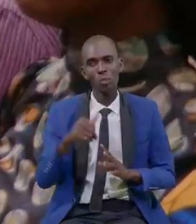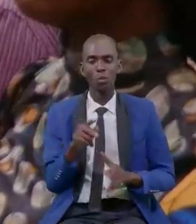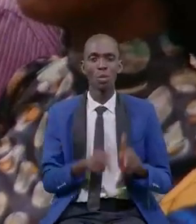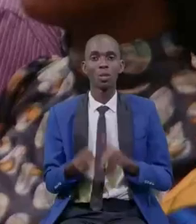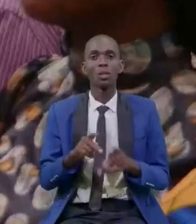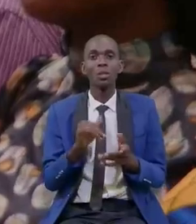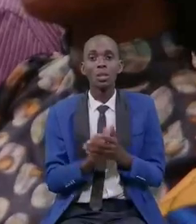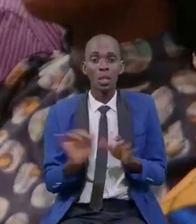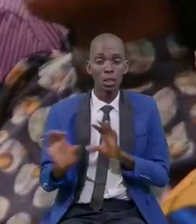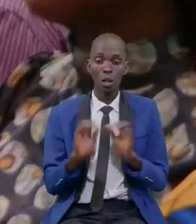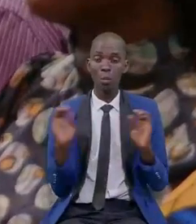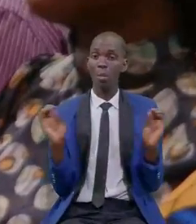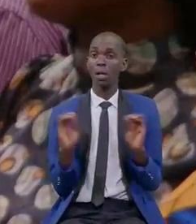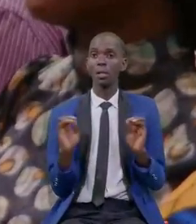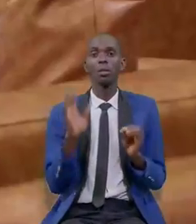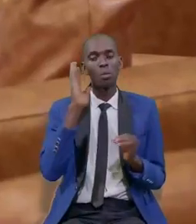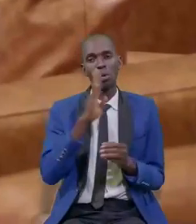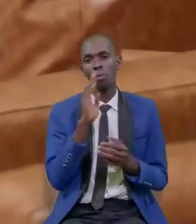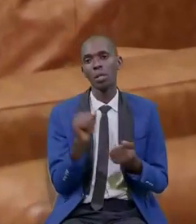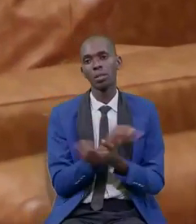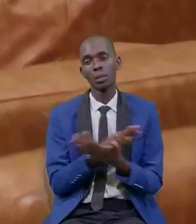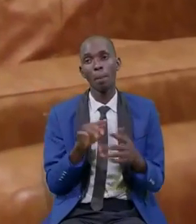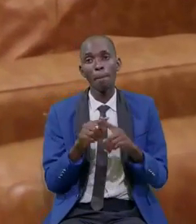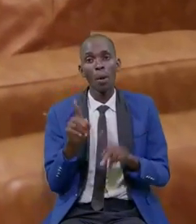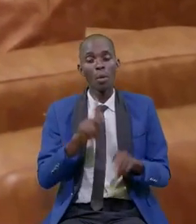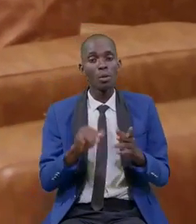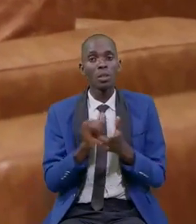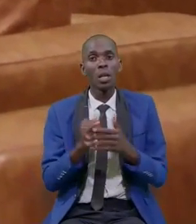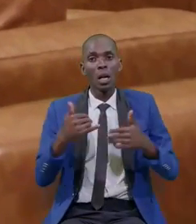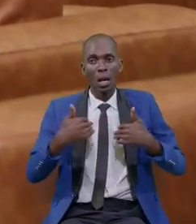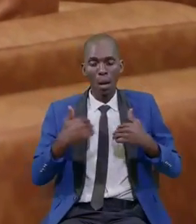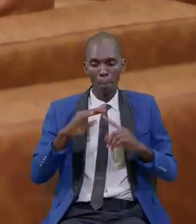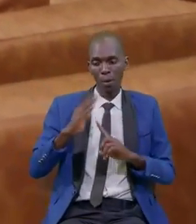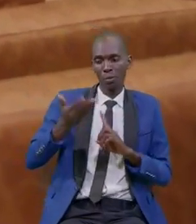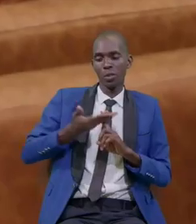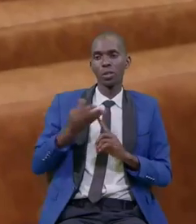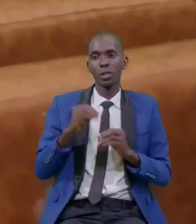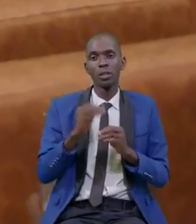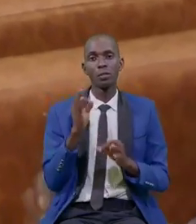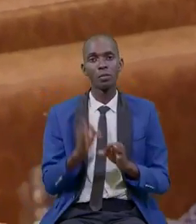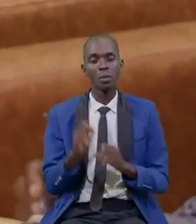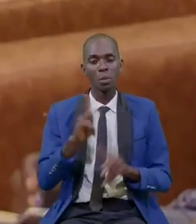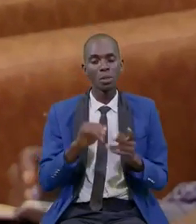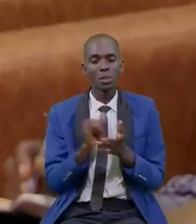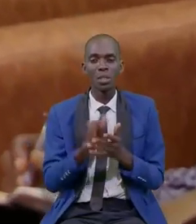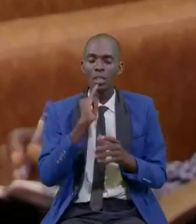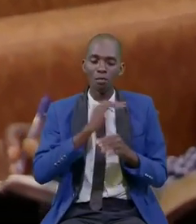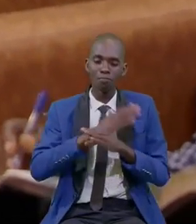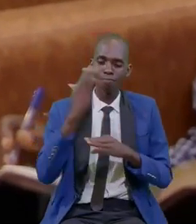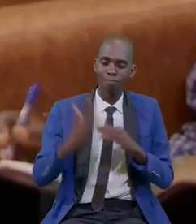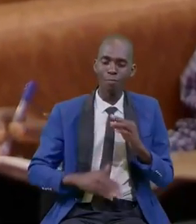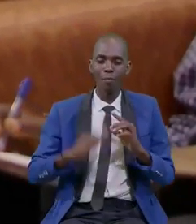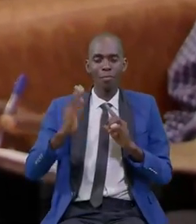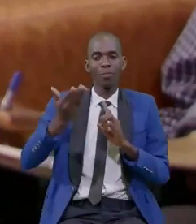rien, périssent. Mais ceux qui ont la persuasion par la foi, ceux qui sont totalement